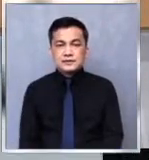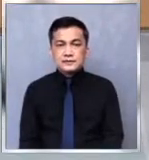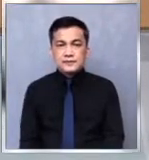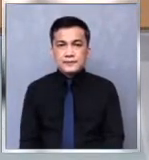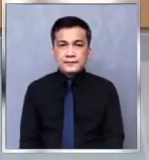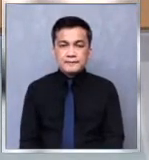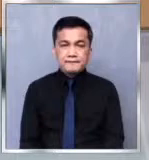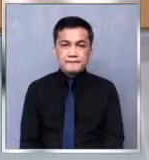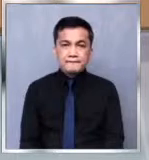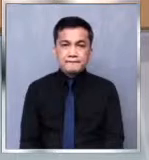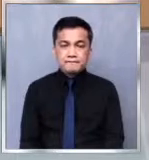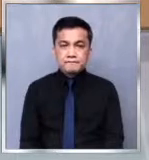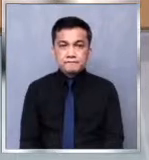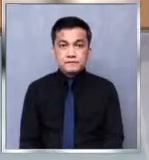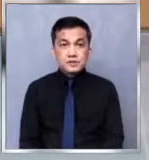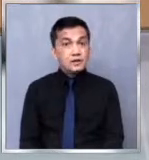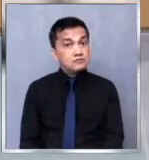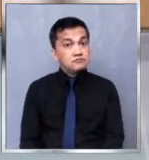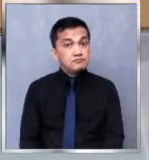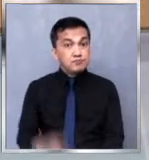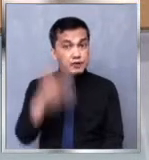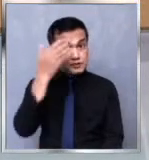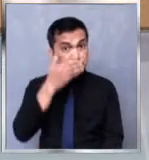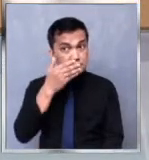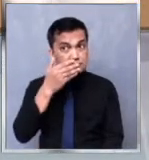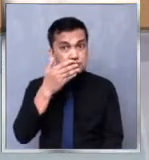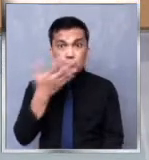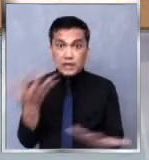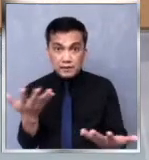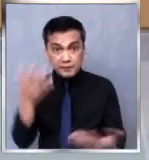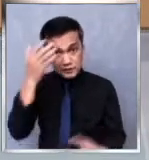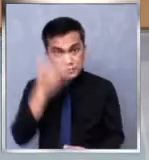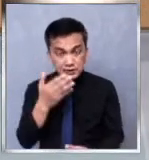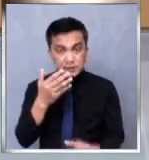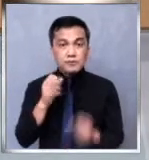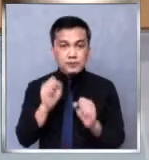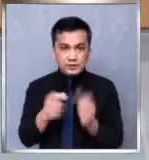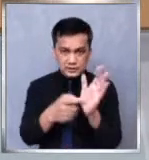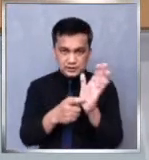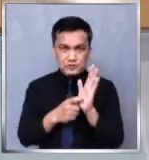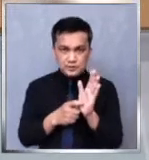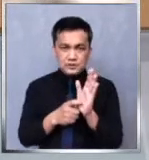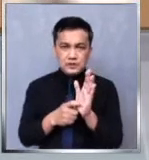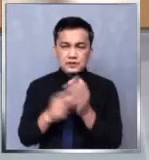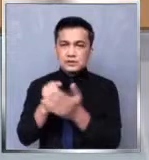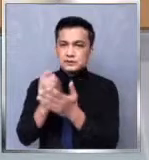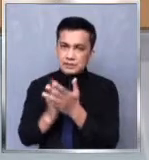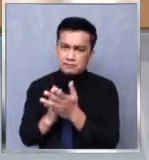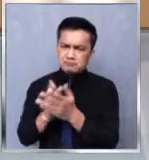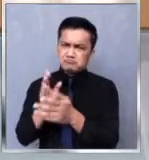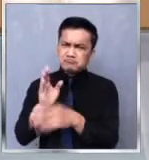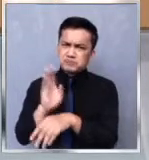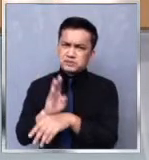Face shield o no face shield? Pwede pa rin itong i-require ng ilang establisimento. Pero may ilang gaya ng mga barbero na aalisin ng face